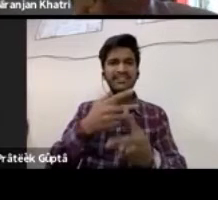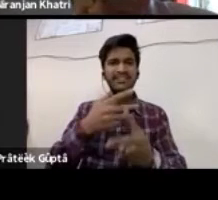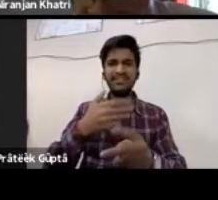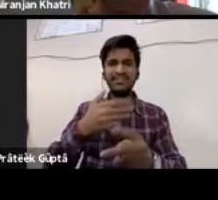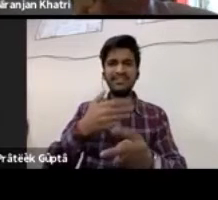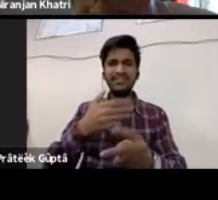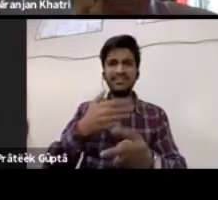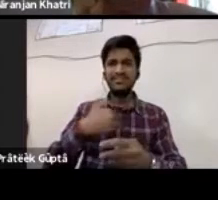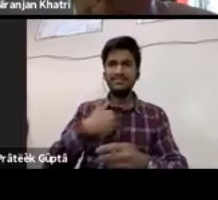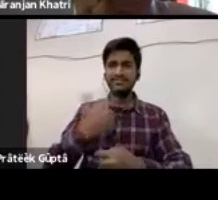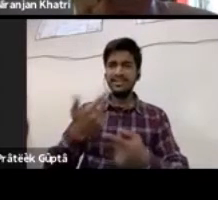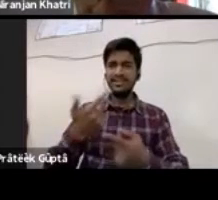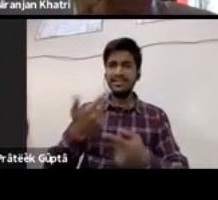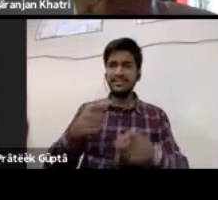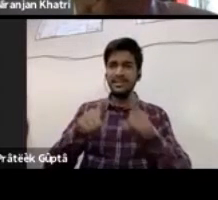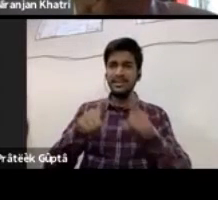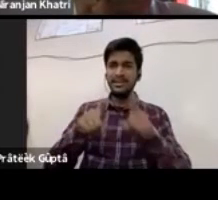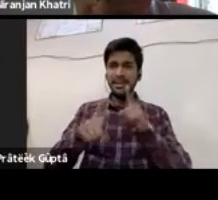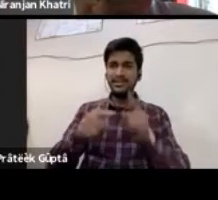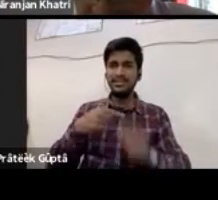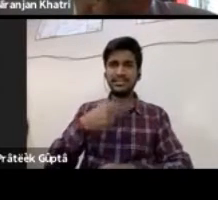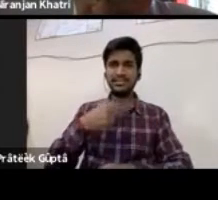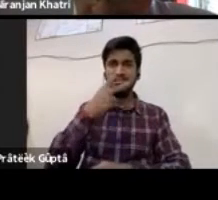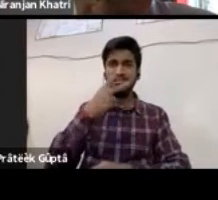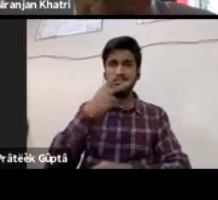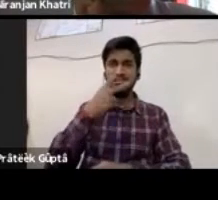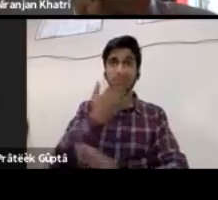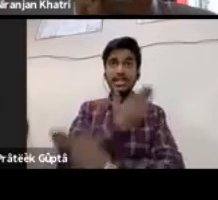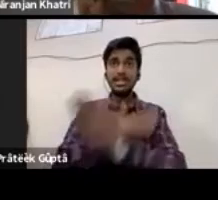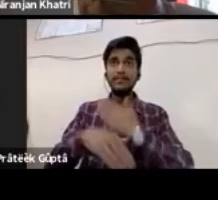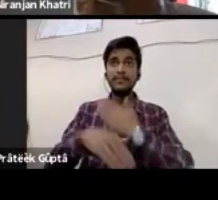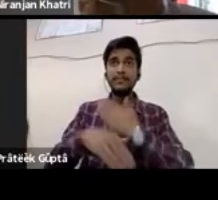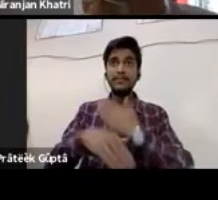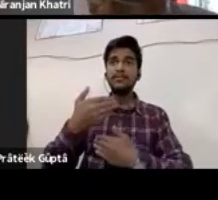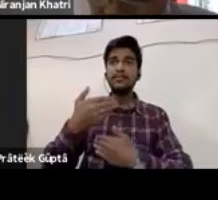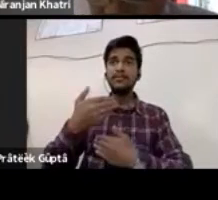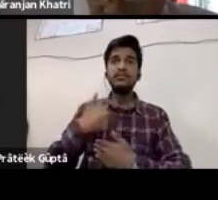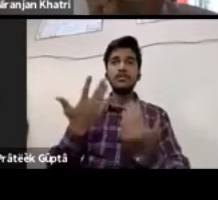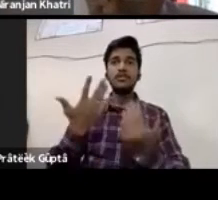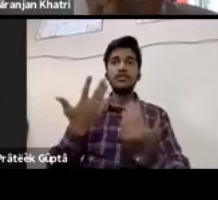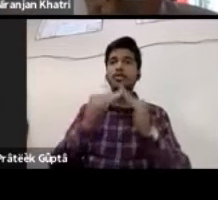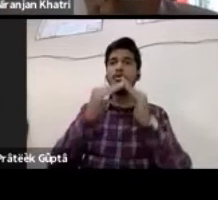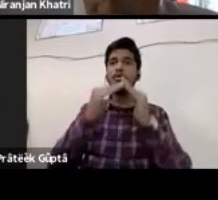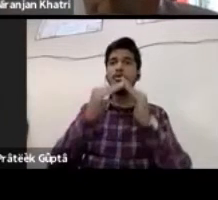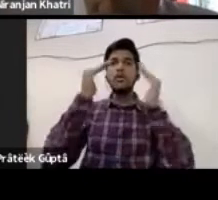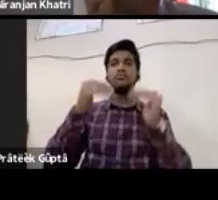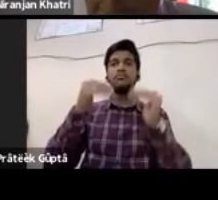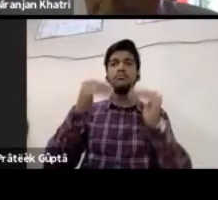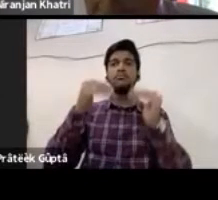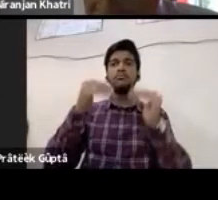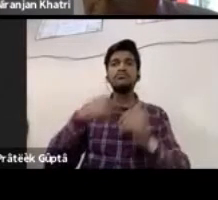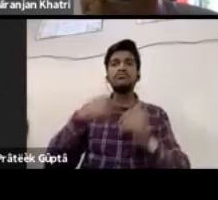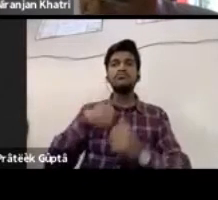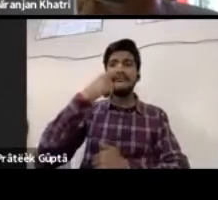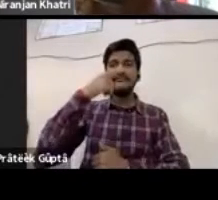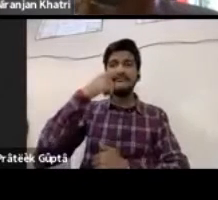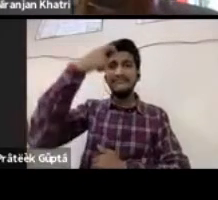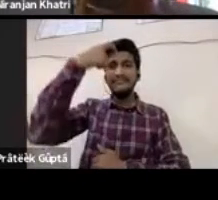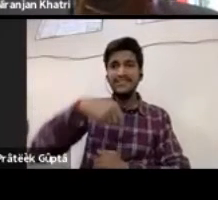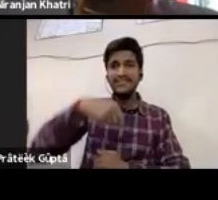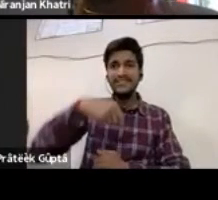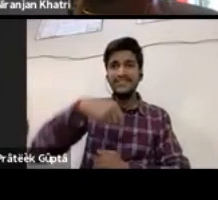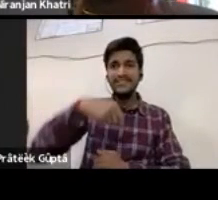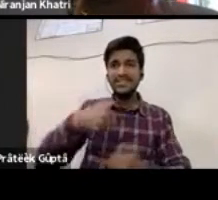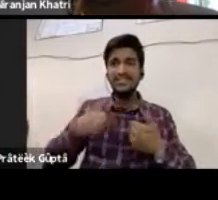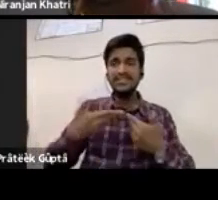एक लड़की है, जो इंडिया में एक स्टीरियोटाइपिंग है डिसेबल्ड लड़की माँ बाप पे बोझ, तो वो मैं स्टीरियोटाइप को